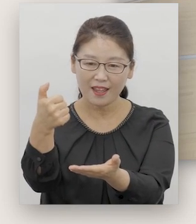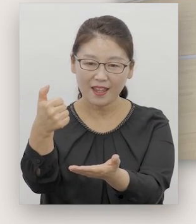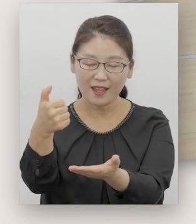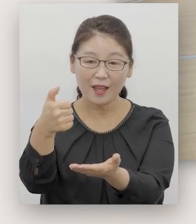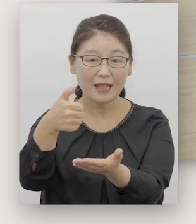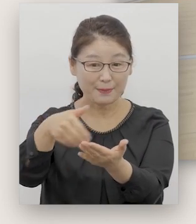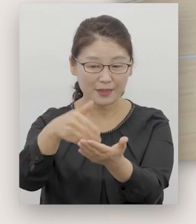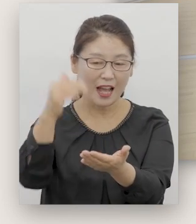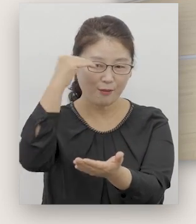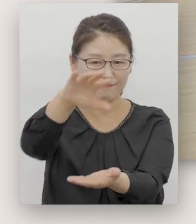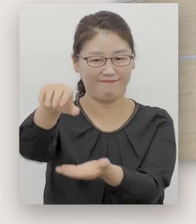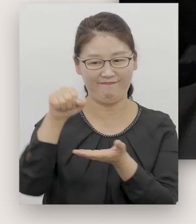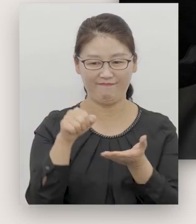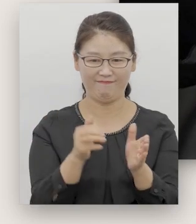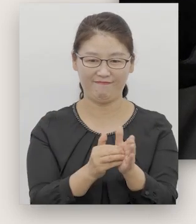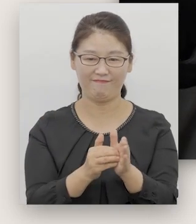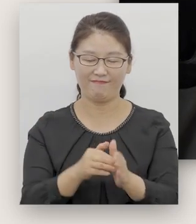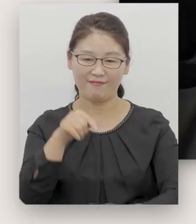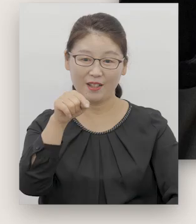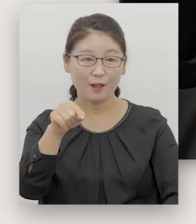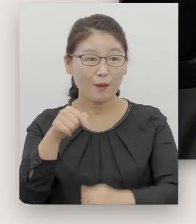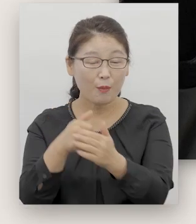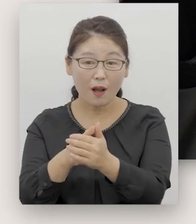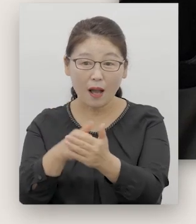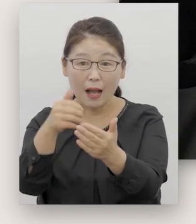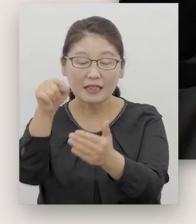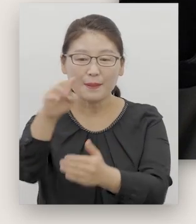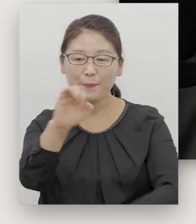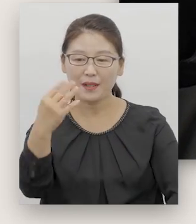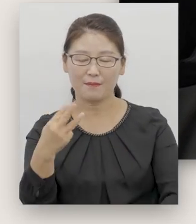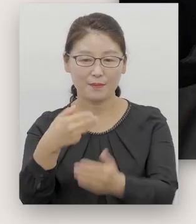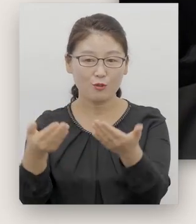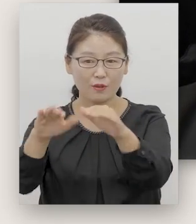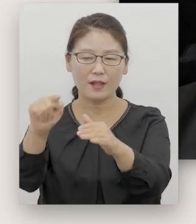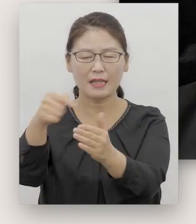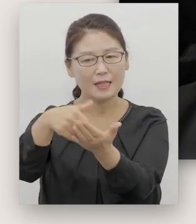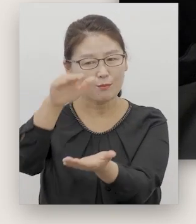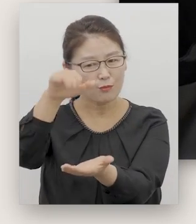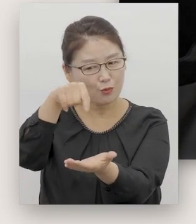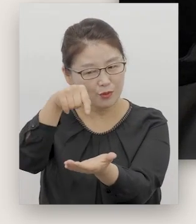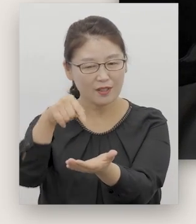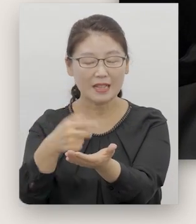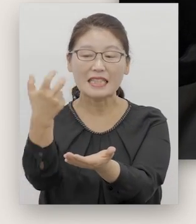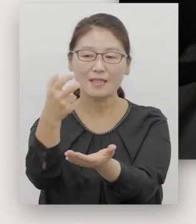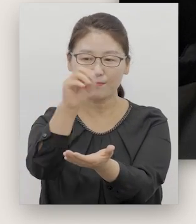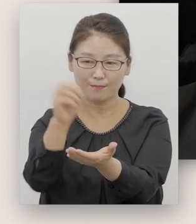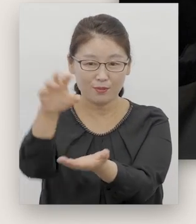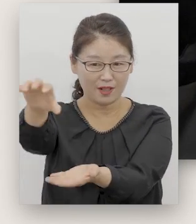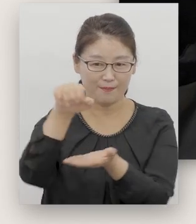됩니다. 거의 이제 그 미술관이 갖고 있는 70%의 작업이 들어온 것인데요. 이렇게 많은 양의